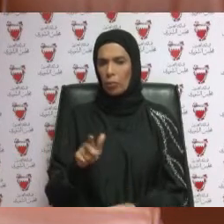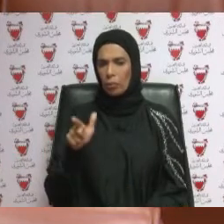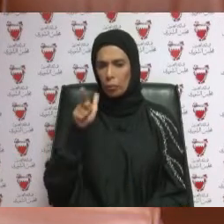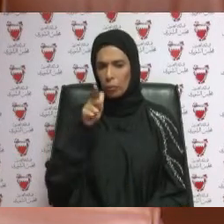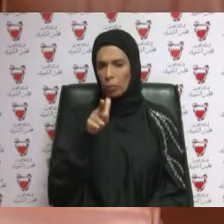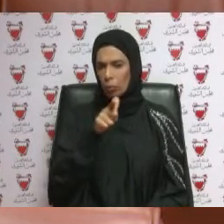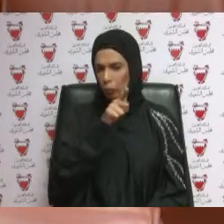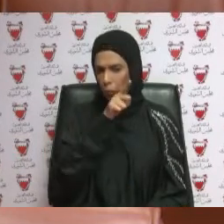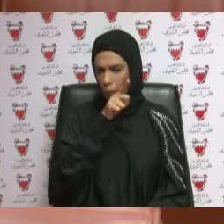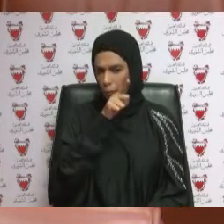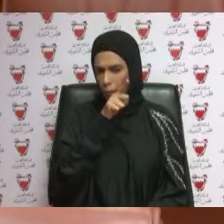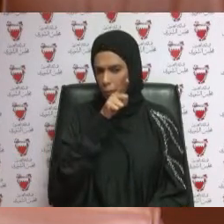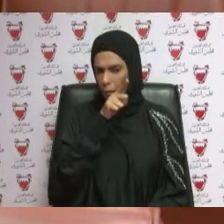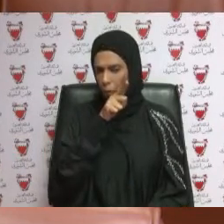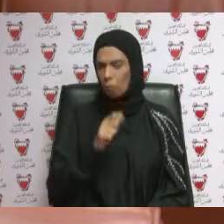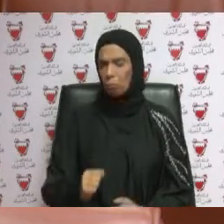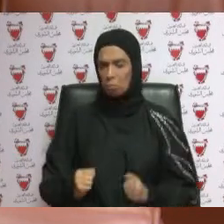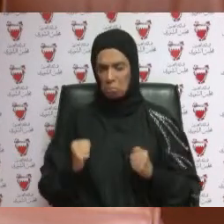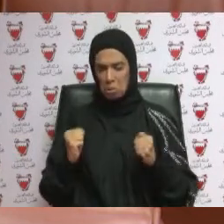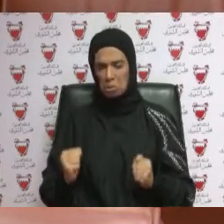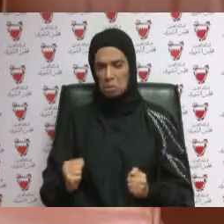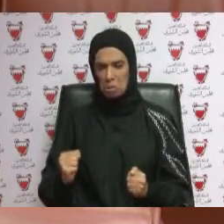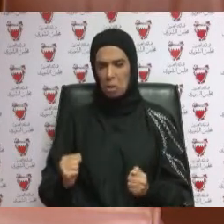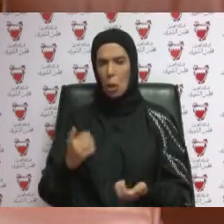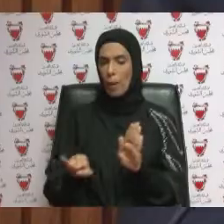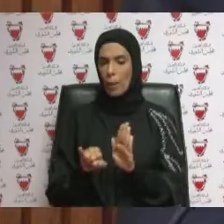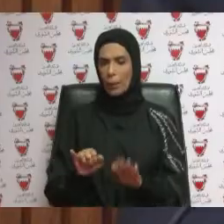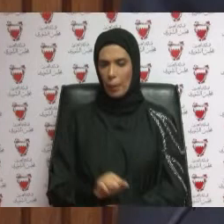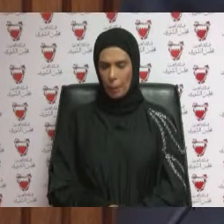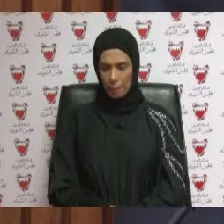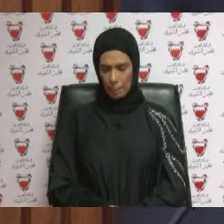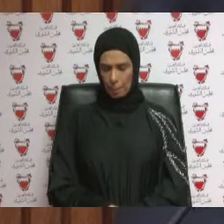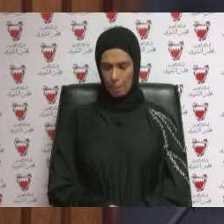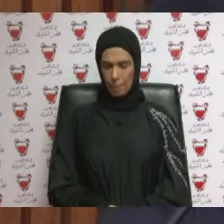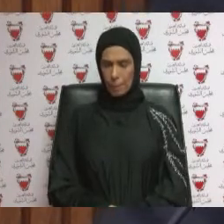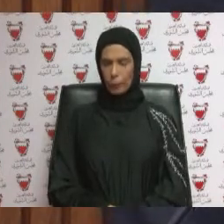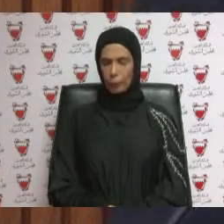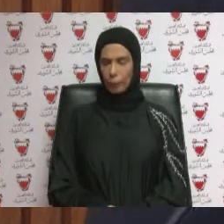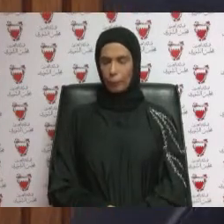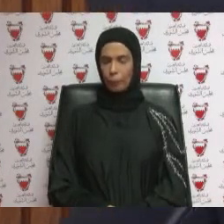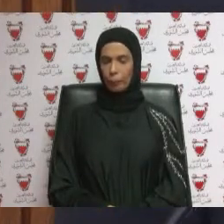إذا أردنا تشجيع الاستثمار ووجود مصانع. شكرا. الأخ خميس رميحي.